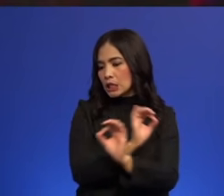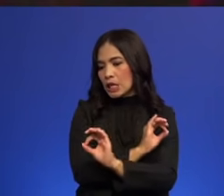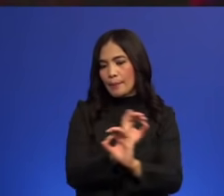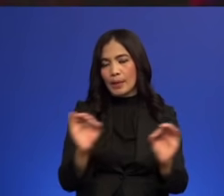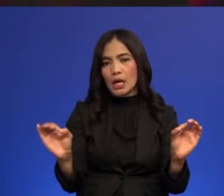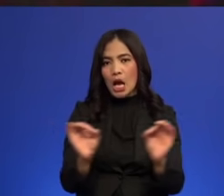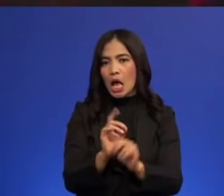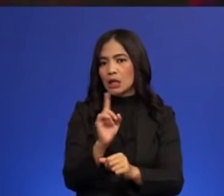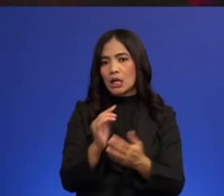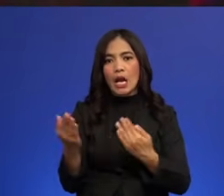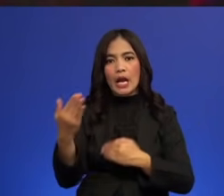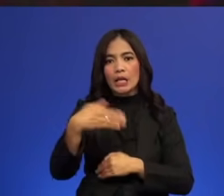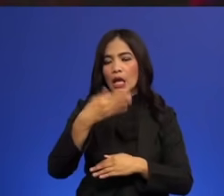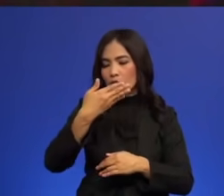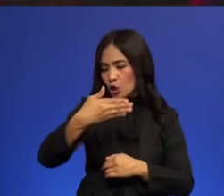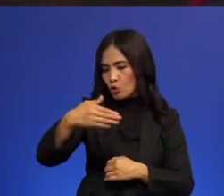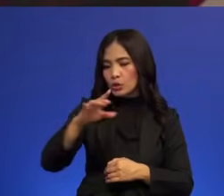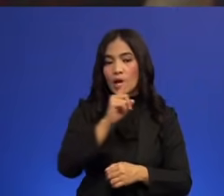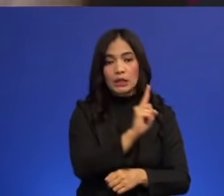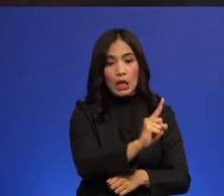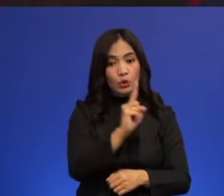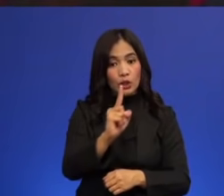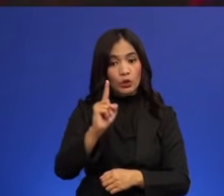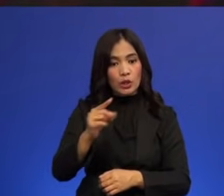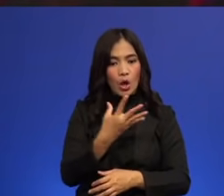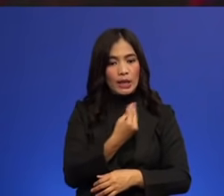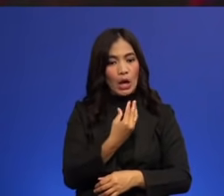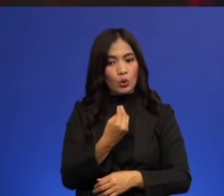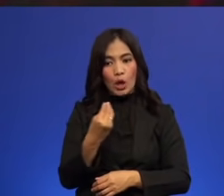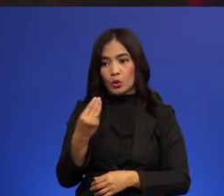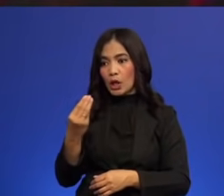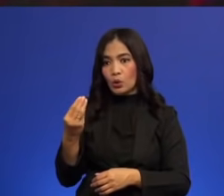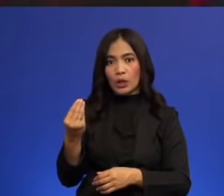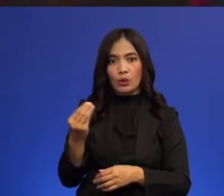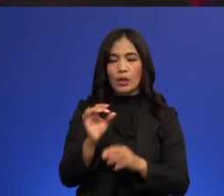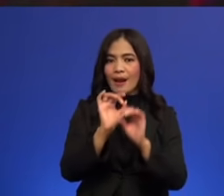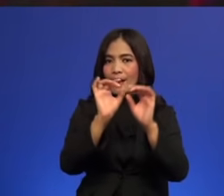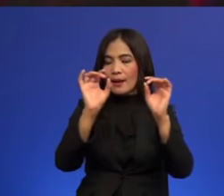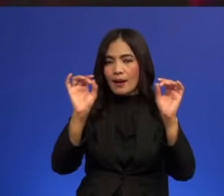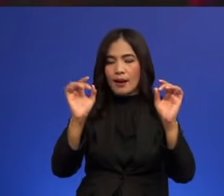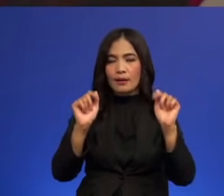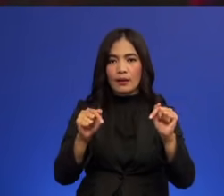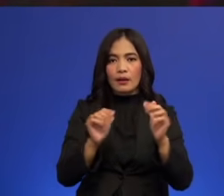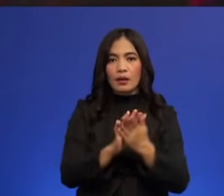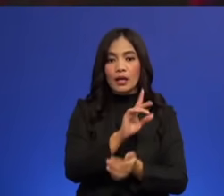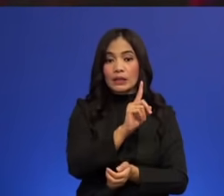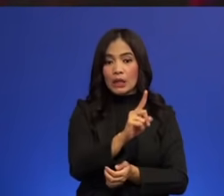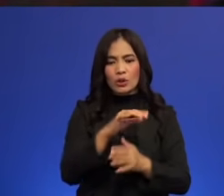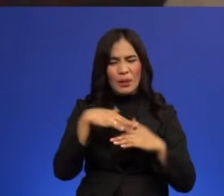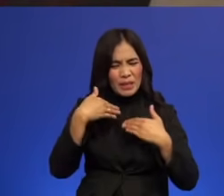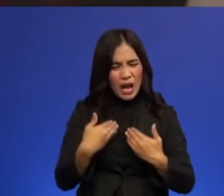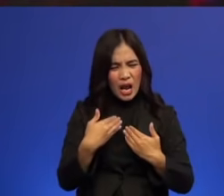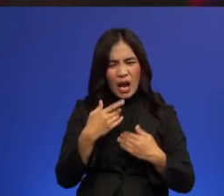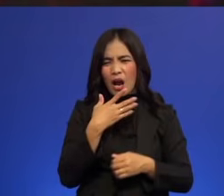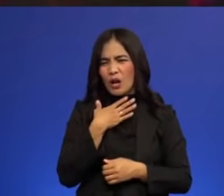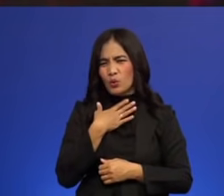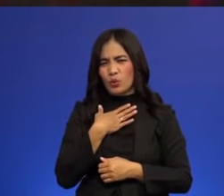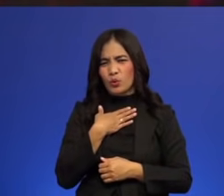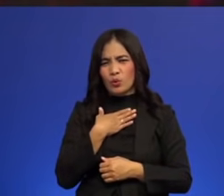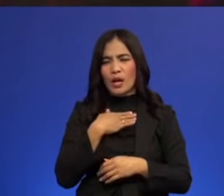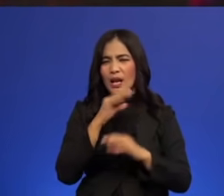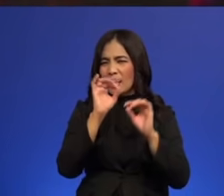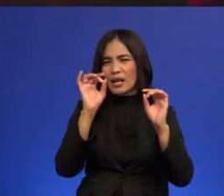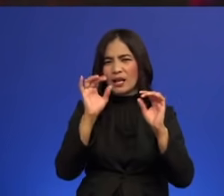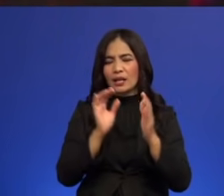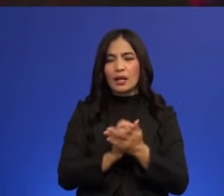ada. Dan nanti terus dari satu kekhawatiran-kekhawatiran yang lain, dan satu kecemasan ke kecemasan yang